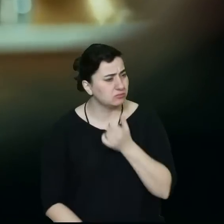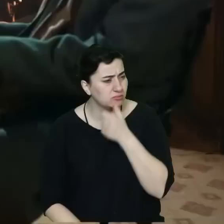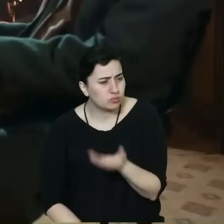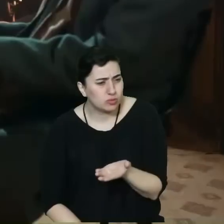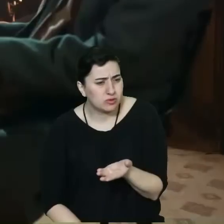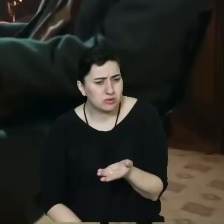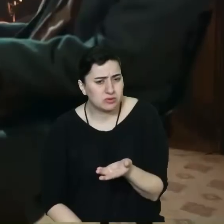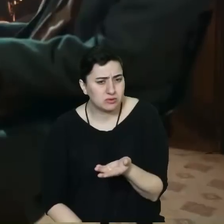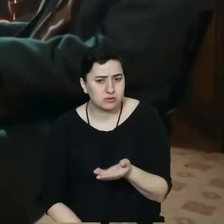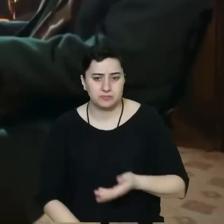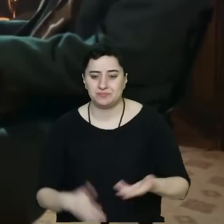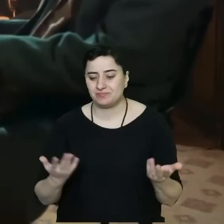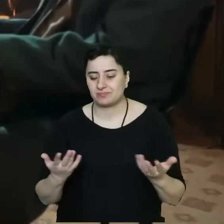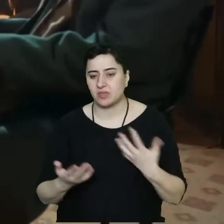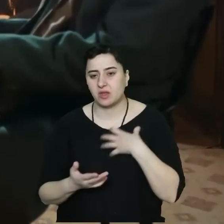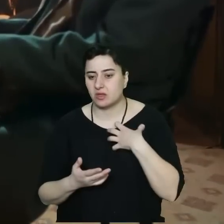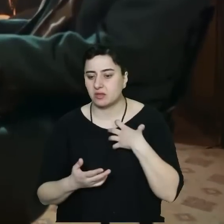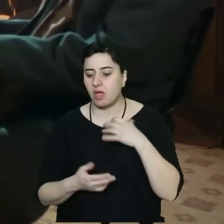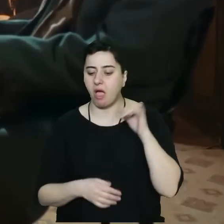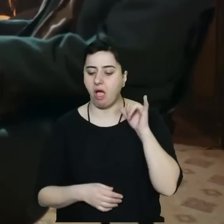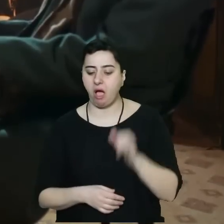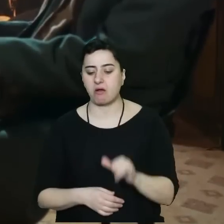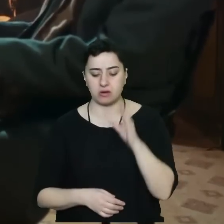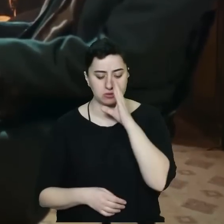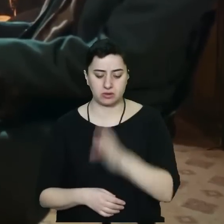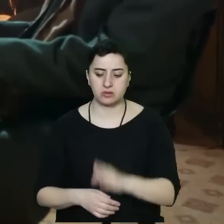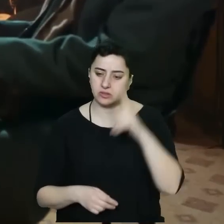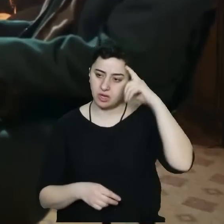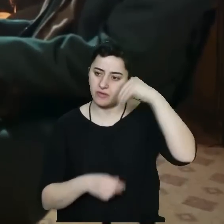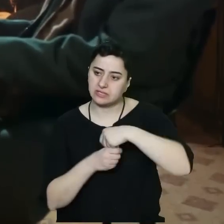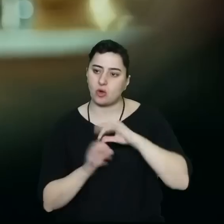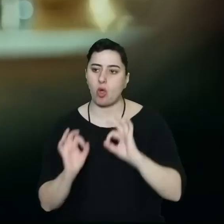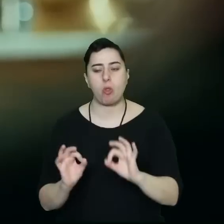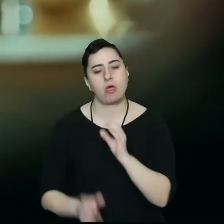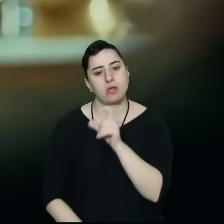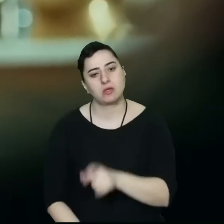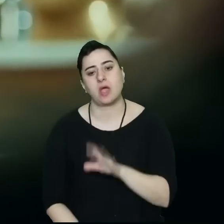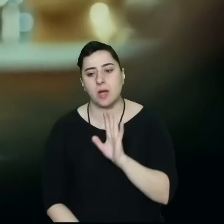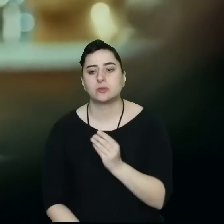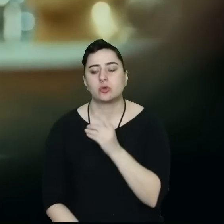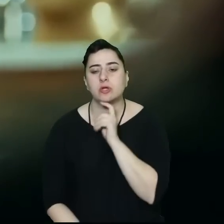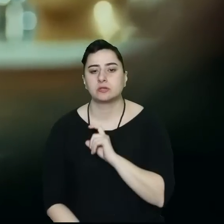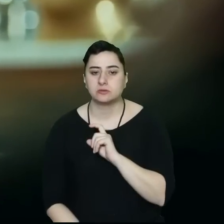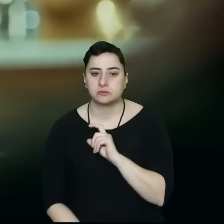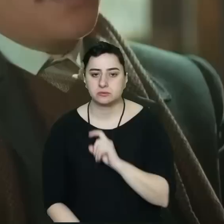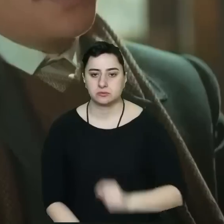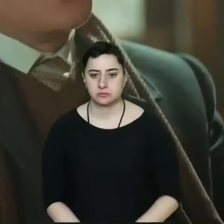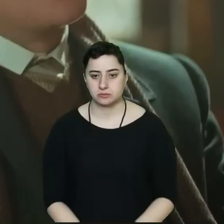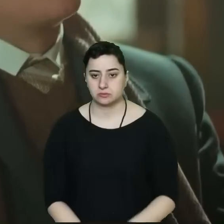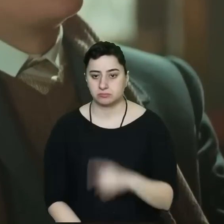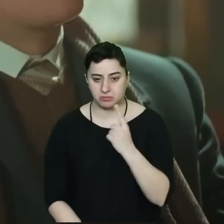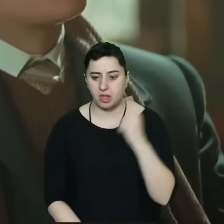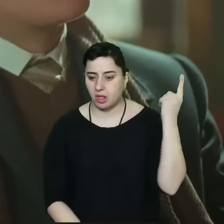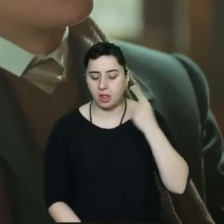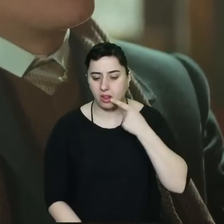öyle? İşte kendi kafasında bir hak kavramı var. Onu uygulamaya çalışıyor. Ama yanlış. Bir